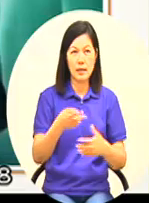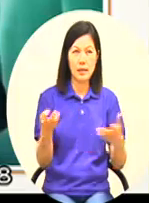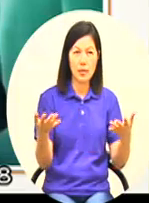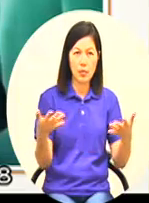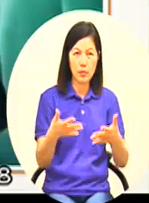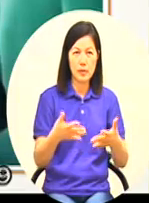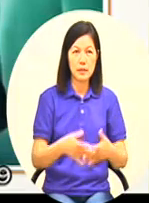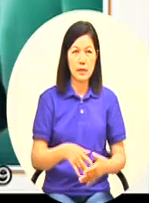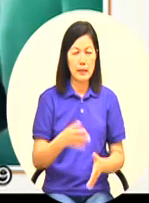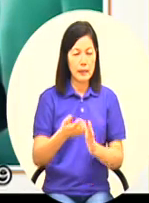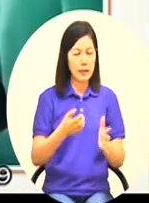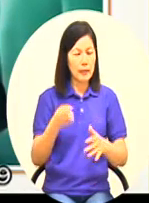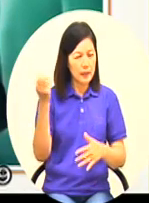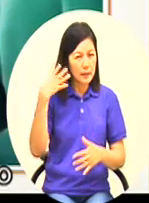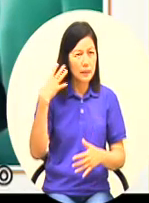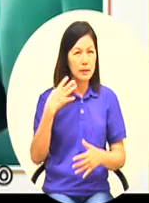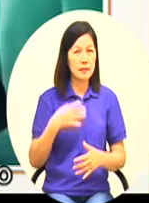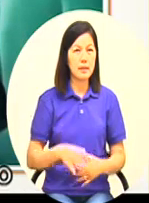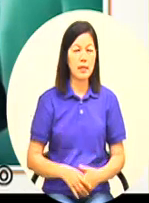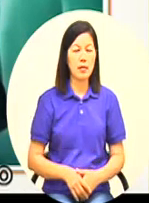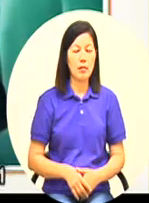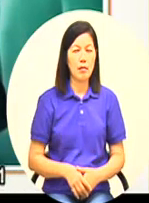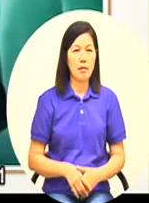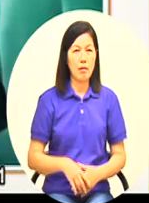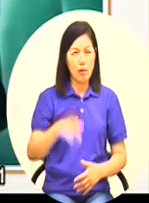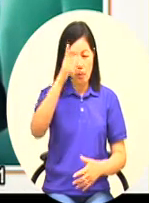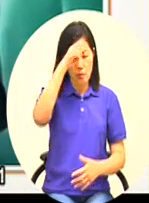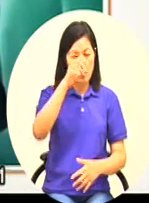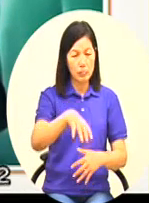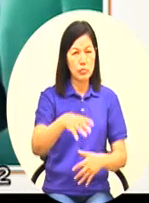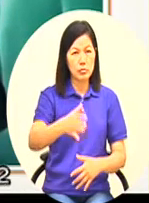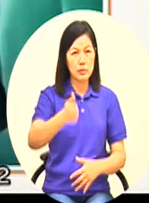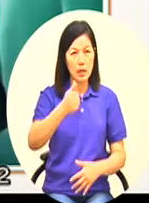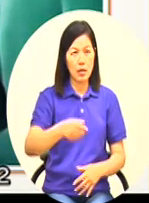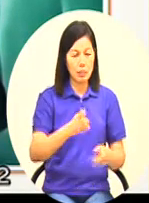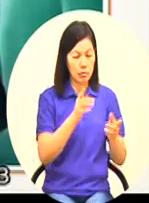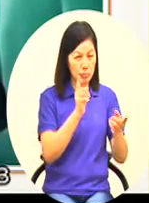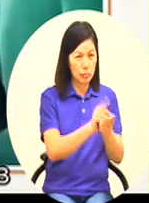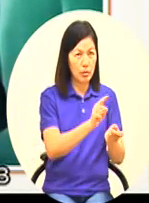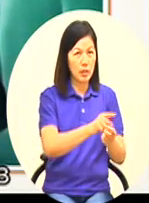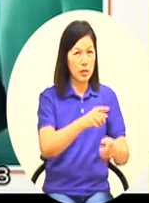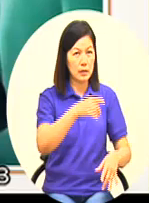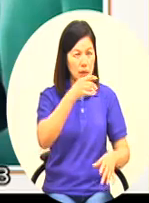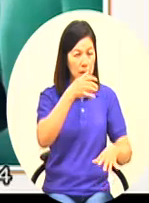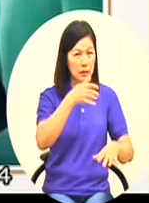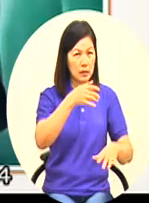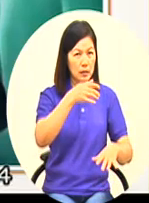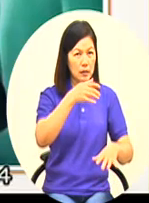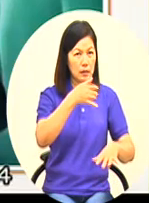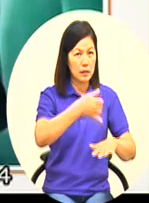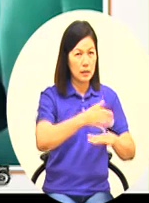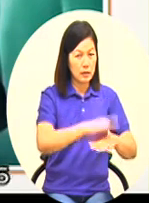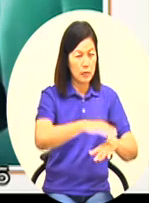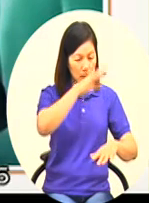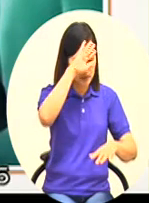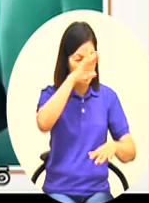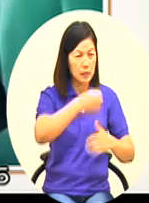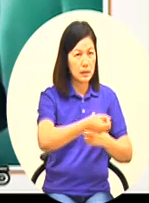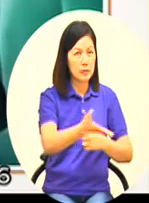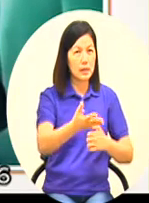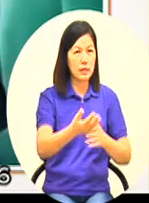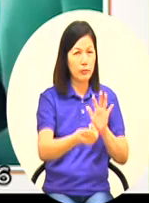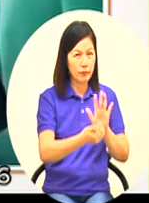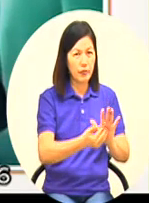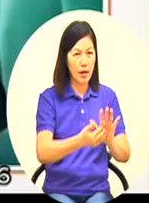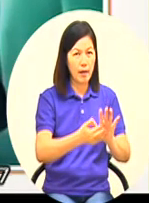这个同仁对不对哈？对局长嘞，啊黄局长嘞，你这个登革热这个执行啊，这个绩效良好啊，他们讲也是